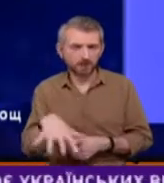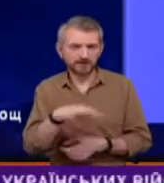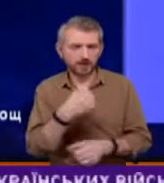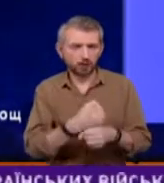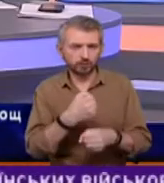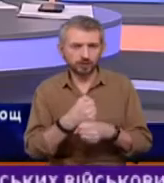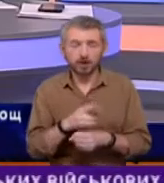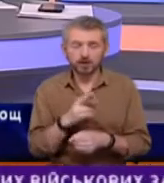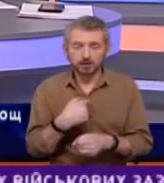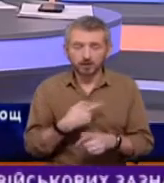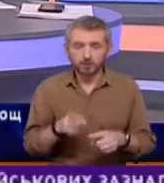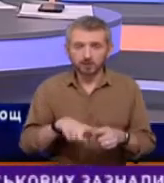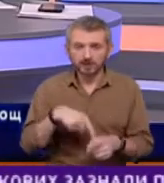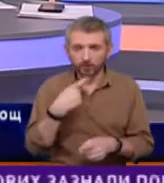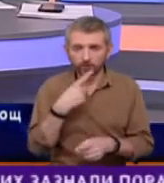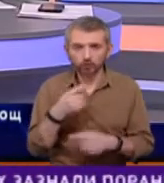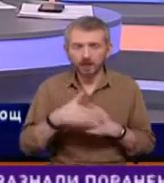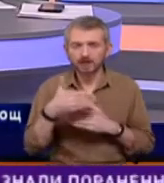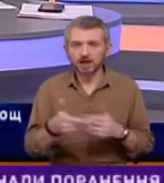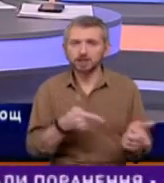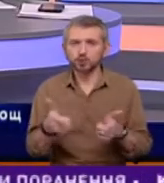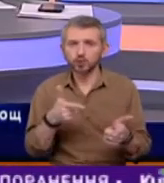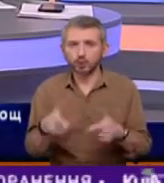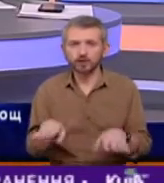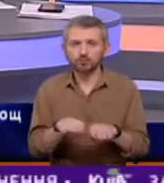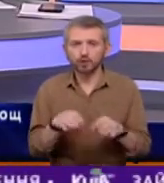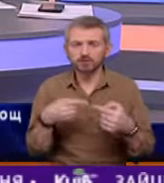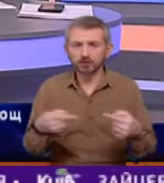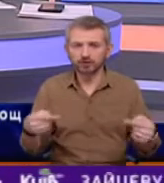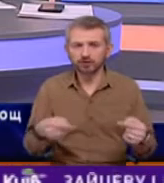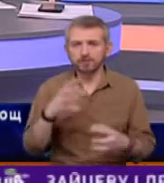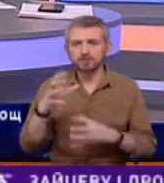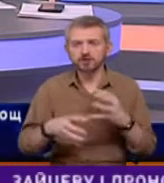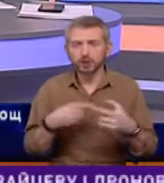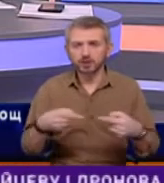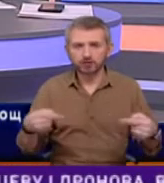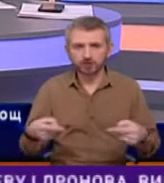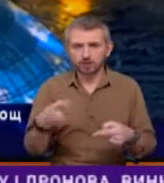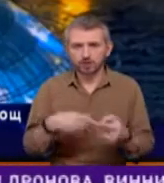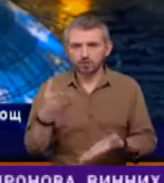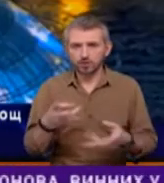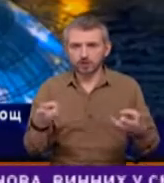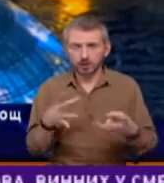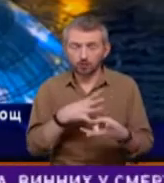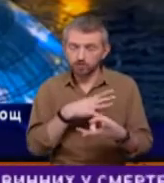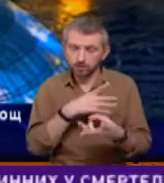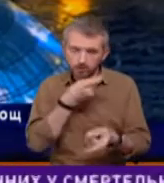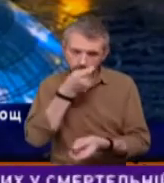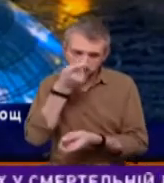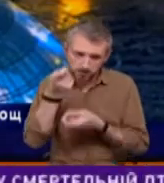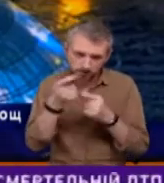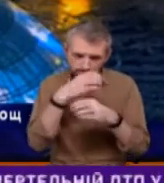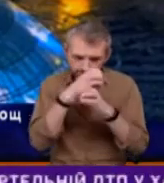робить. Так як про це говориш, що на стадії підготовки подібних речей, міжнародних речей, то може було тебе з мікроскопом